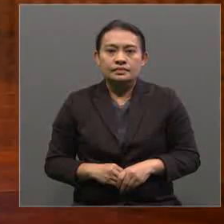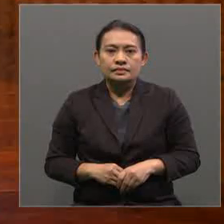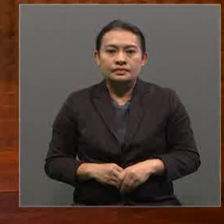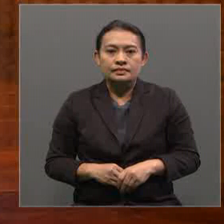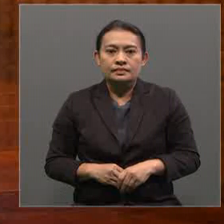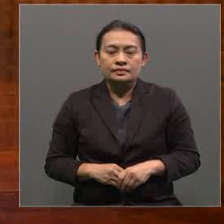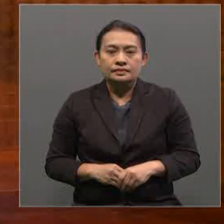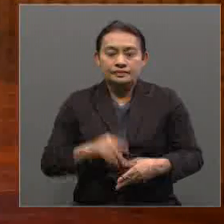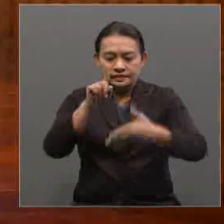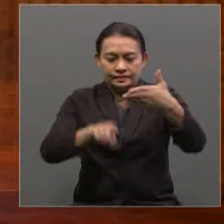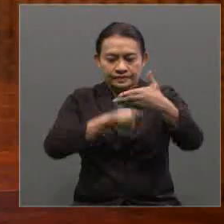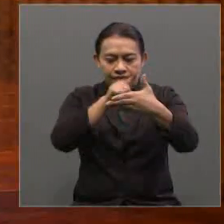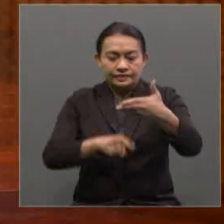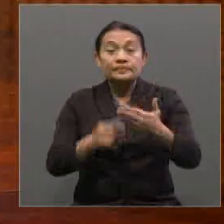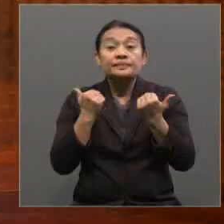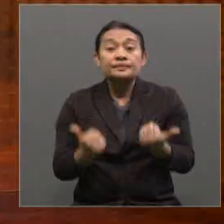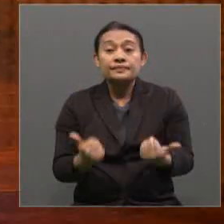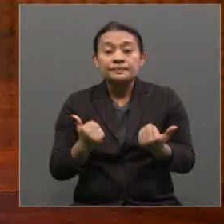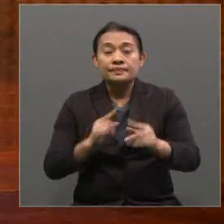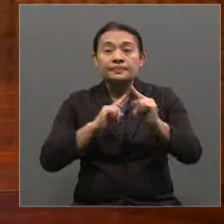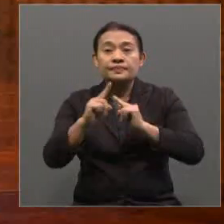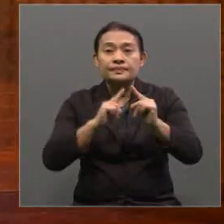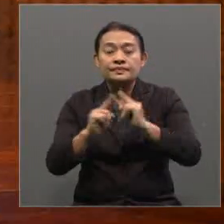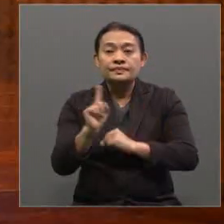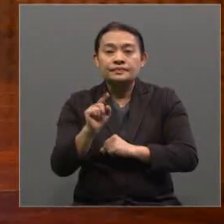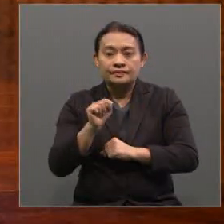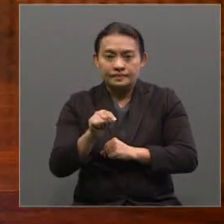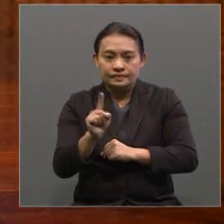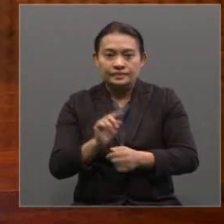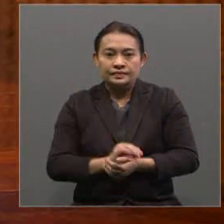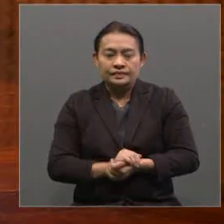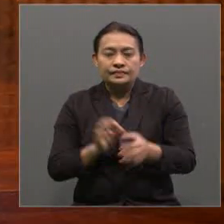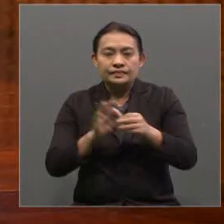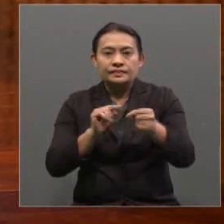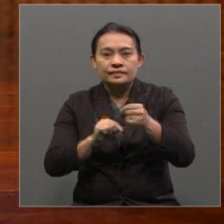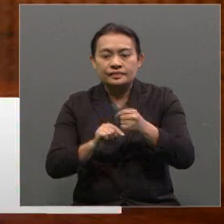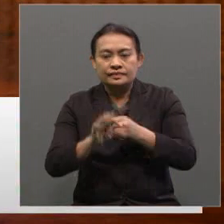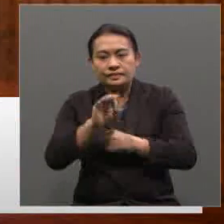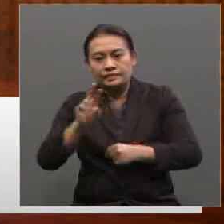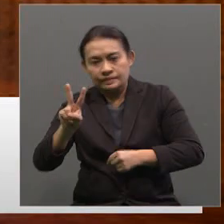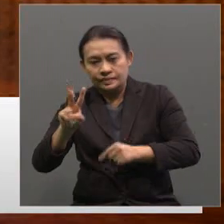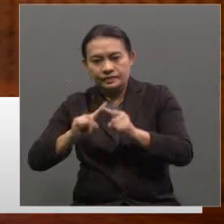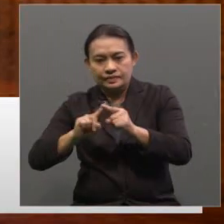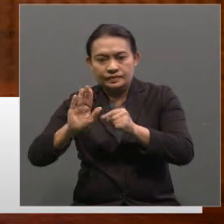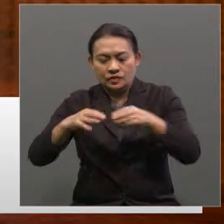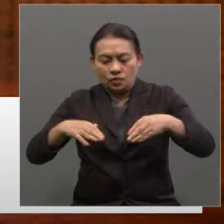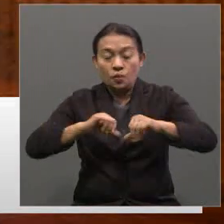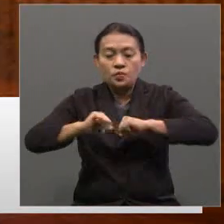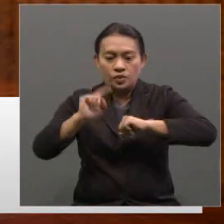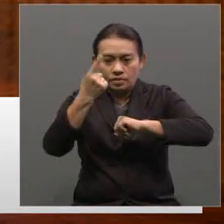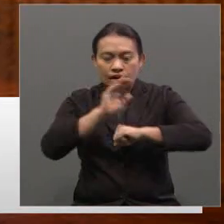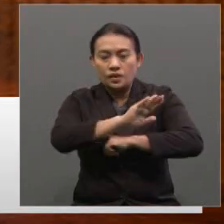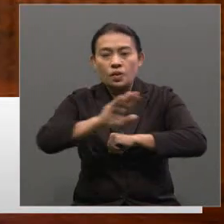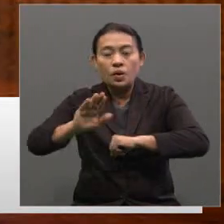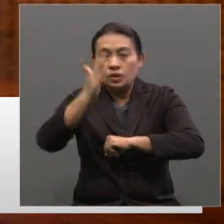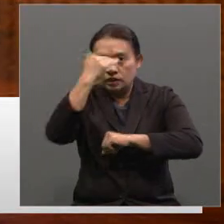ก็ติดสนามเลือกตั้งนะครับวันนี้เราจะมาพูดคุยในประเด็นเรื่องของ First Vote แล้วก็คนรุ่นใหม่ในแต่ละยุคแต่ละสมัยเพราะว่าหลายคน